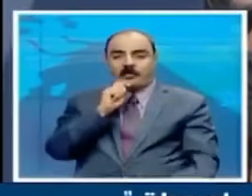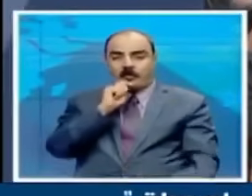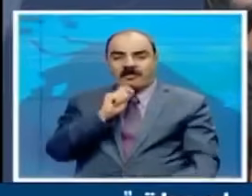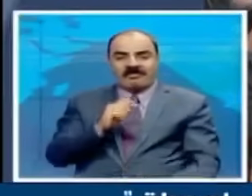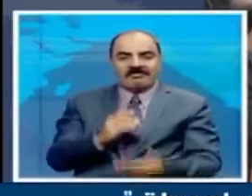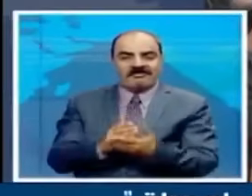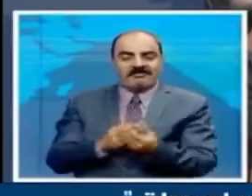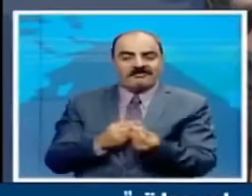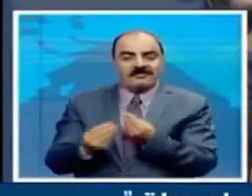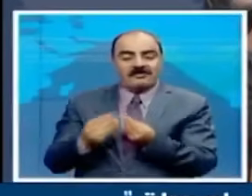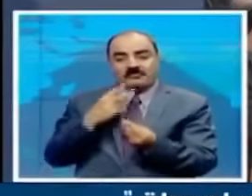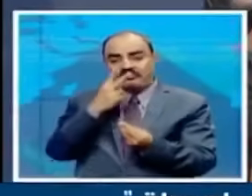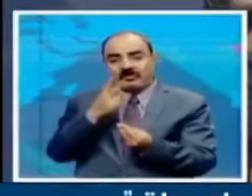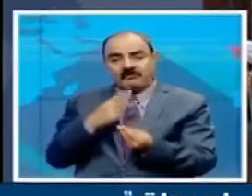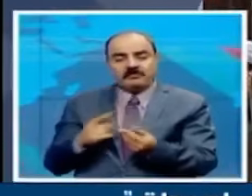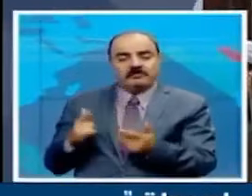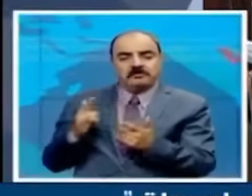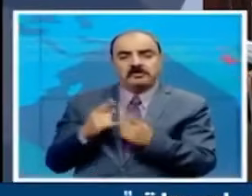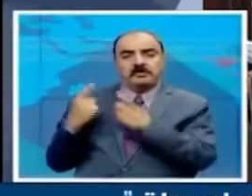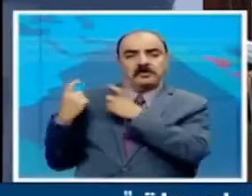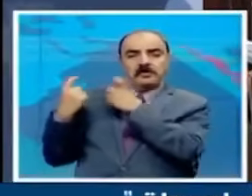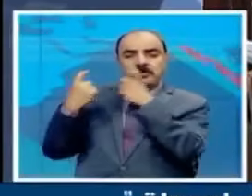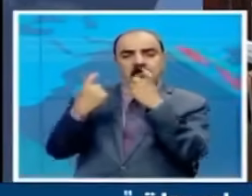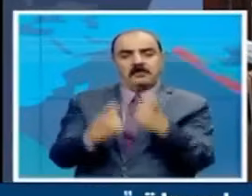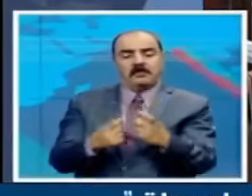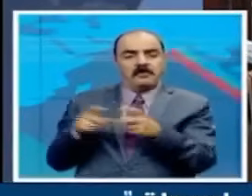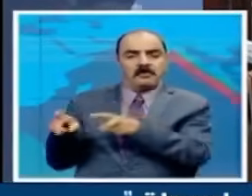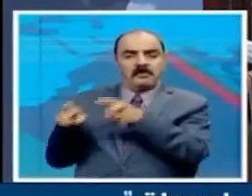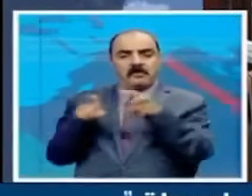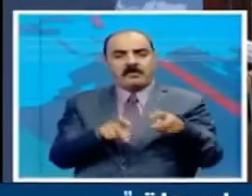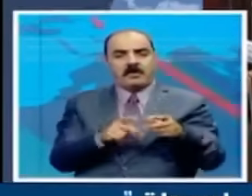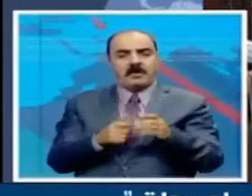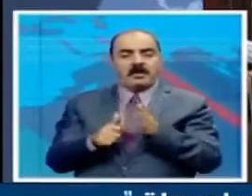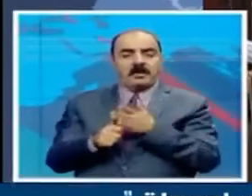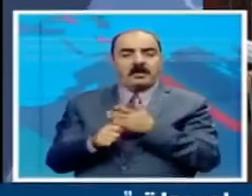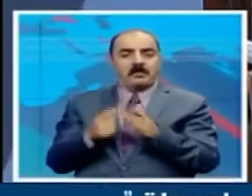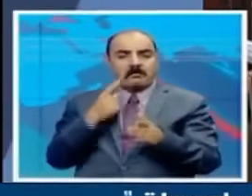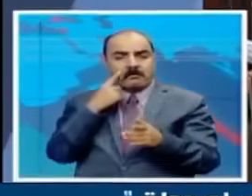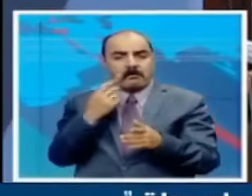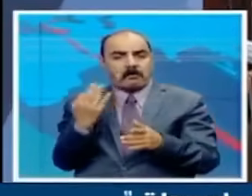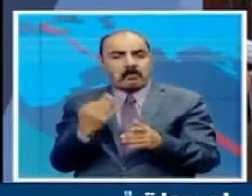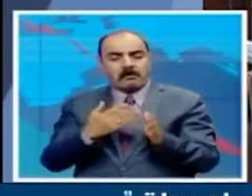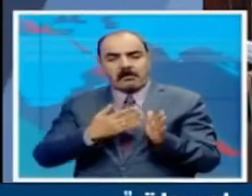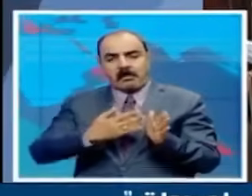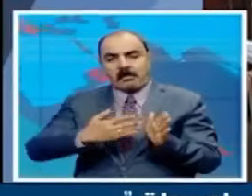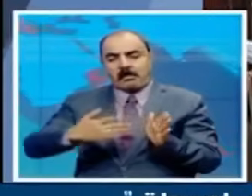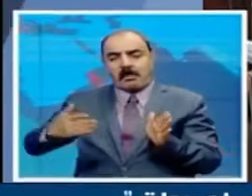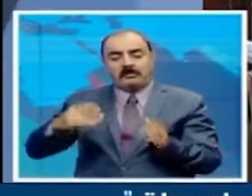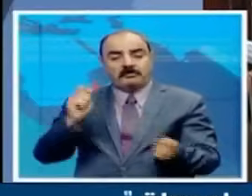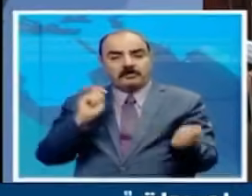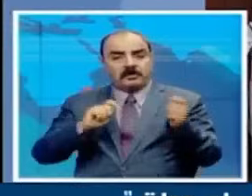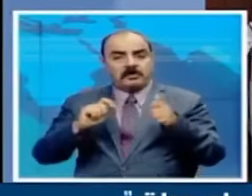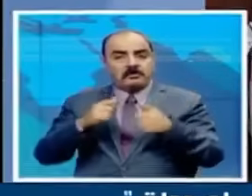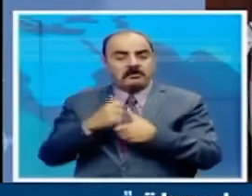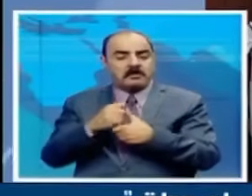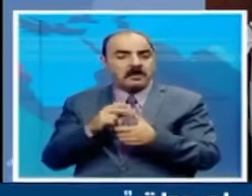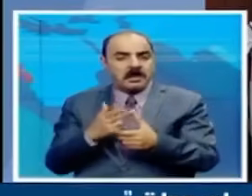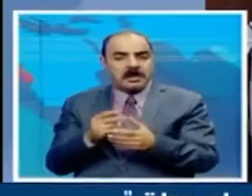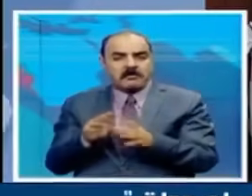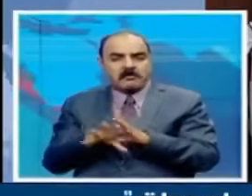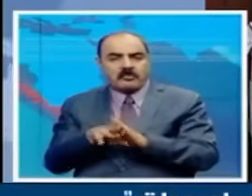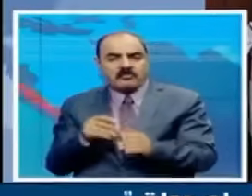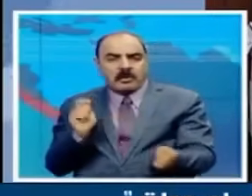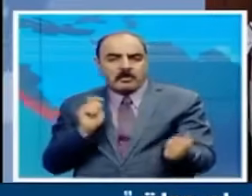في محافظة دمياط، تفقد الوزير محطة الحاويات تحيا مصر 1 للوقوف على الموقف التنفيذي لكل عناصر